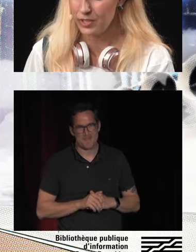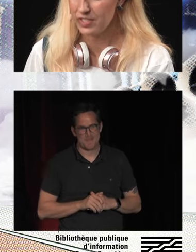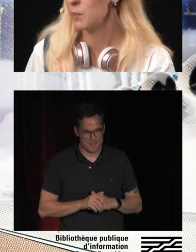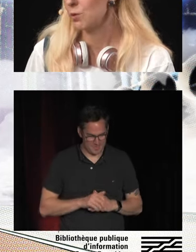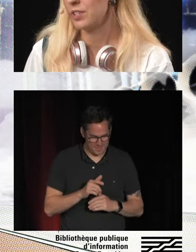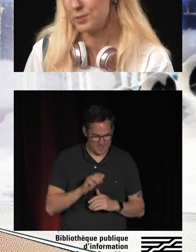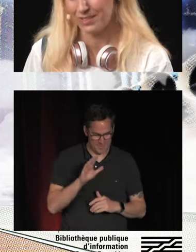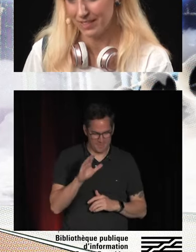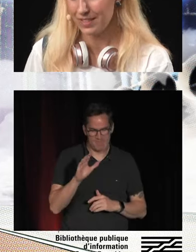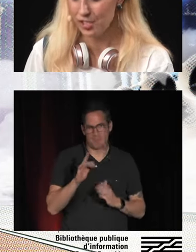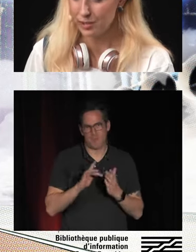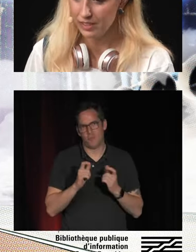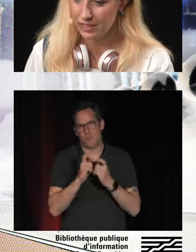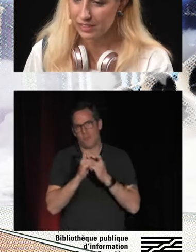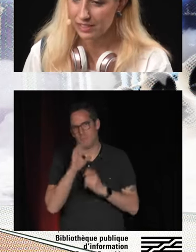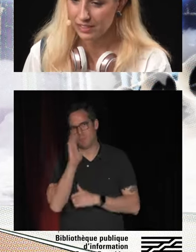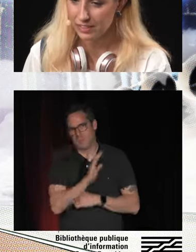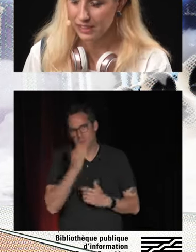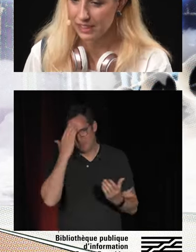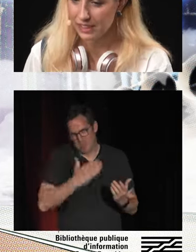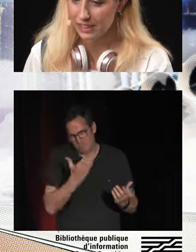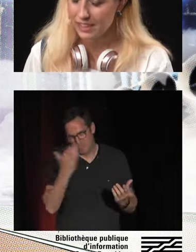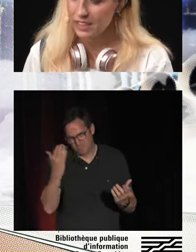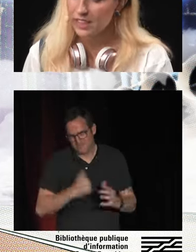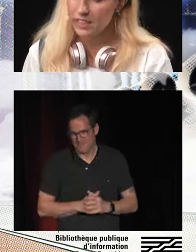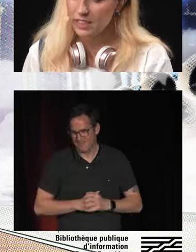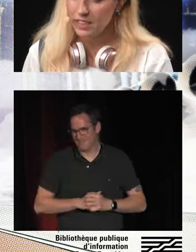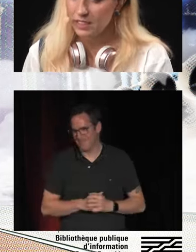All castles are Bowser's, hein, sachez-le. Voilà.